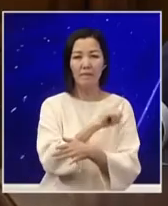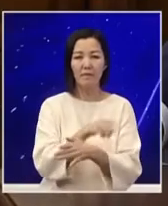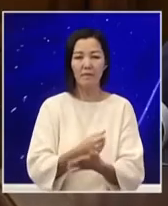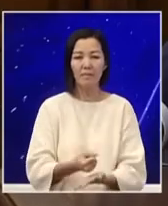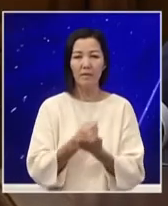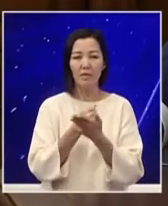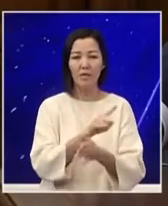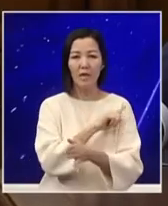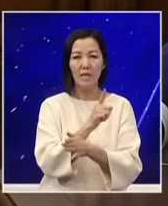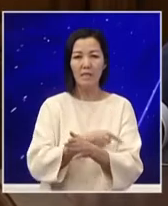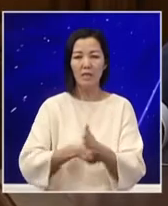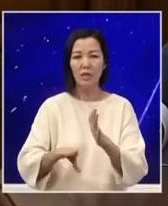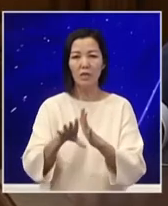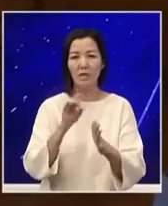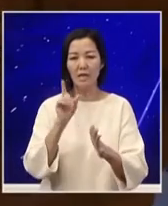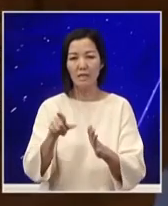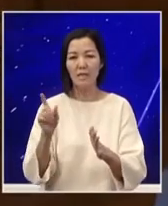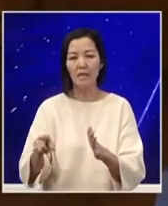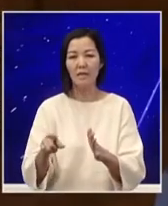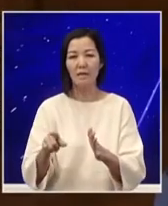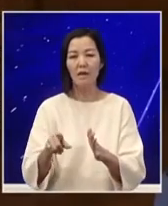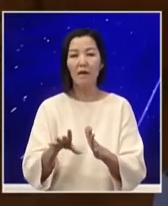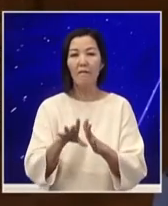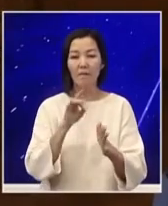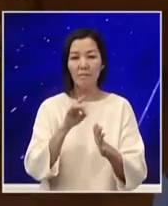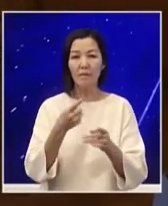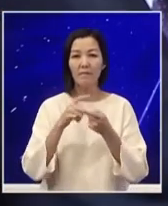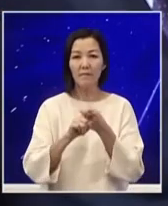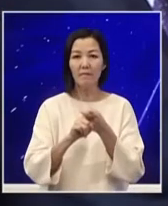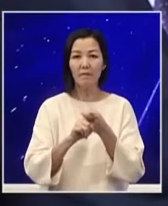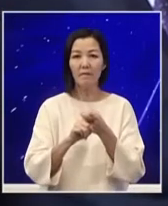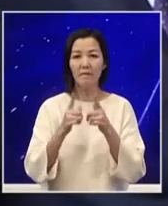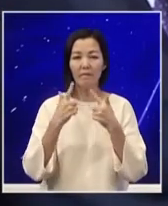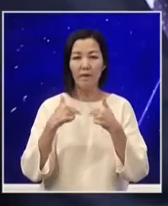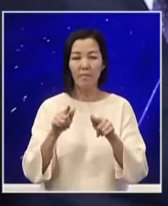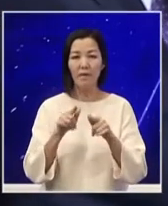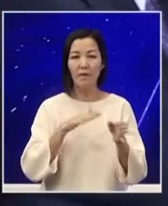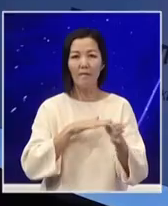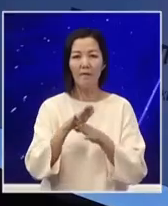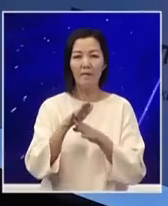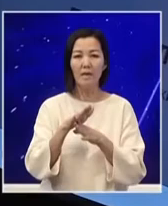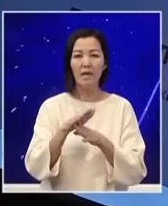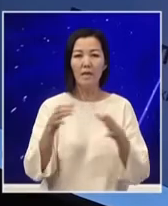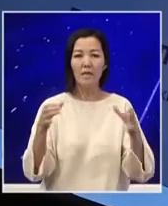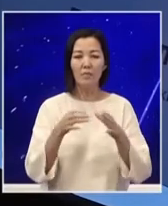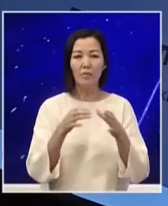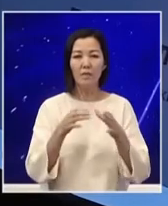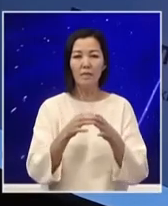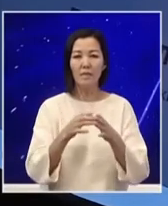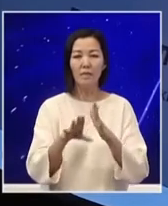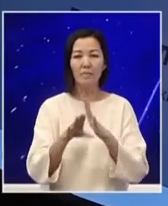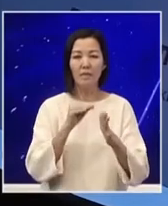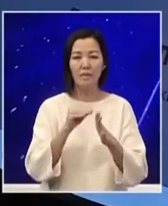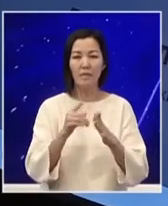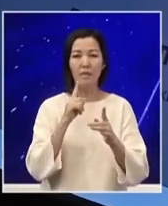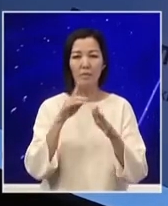поддержки сильнейших кандидатов, отметив, что от их выбора зависит формирование эффективного депутатского корпуса в Маслихат и Мажилис